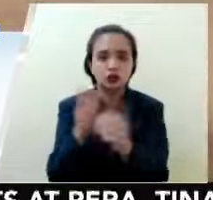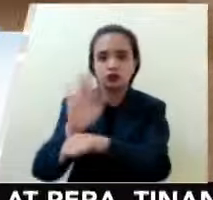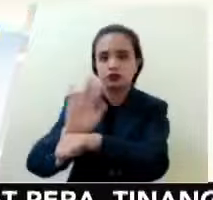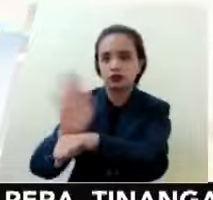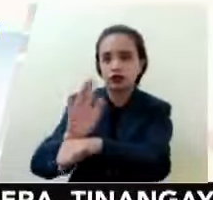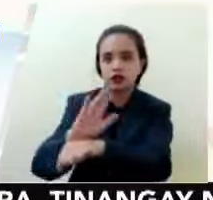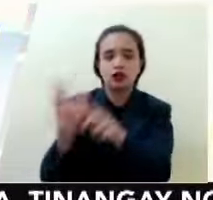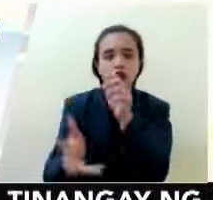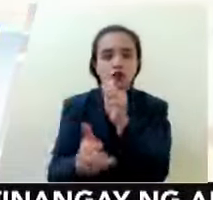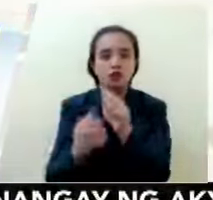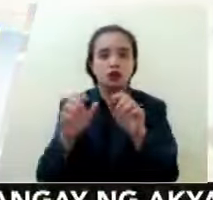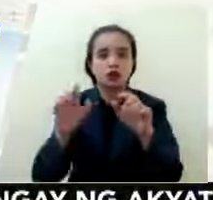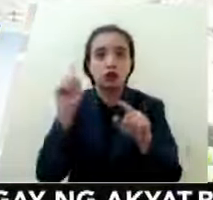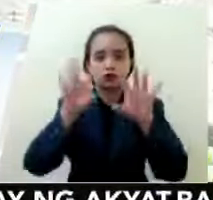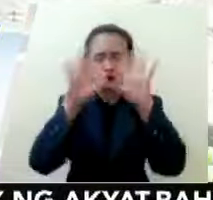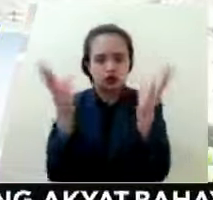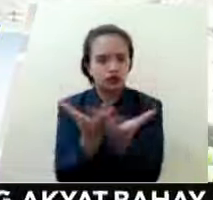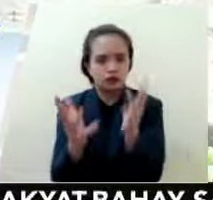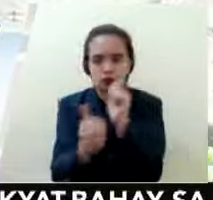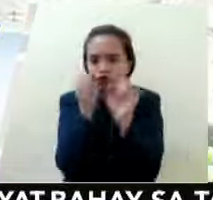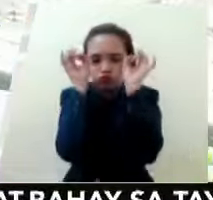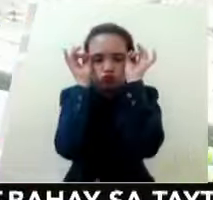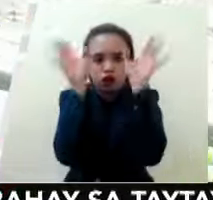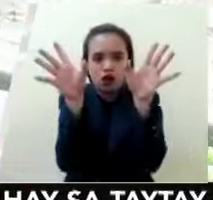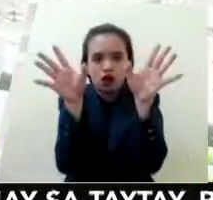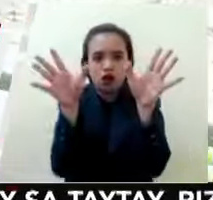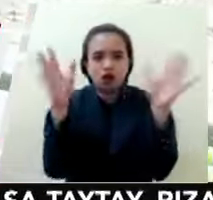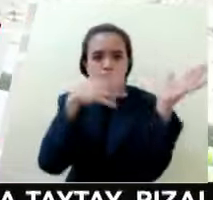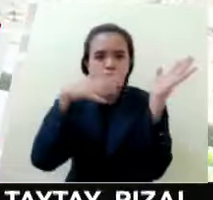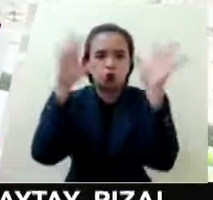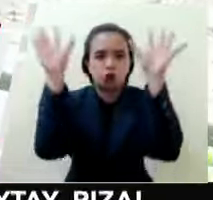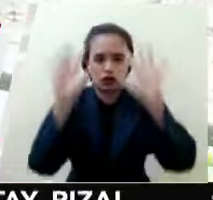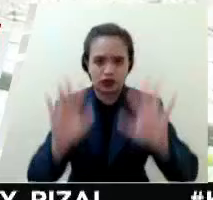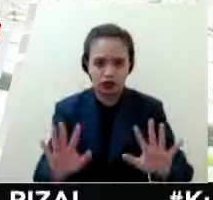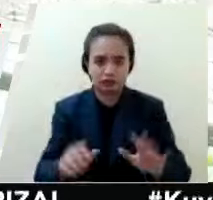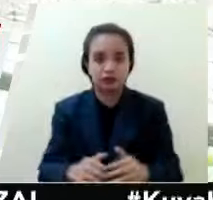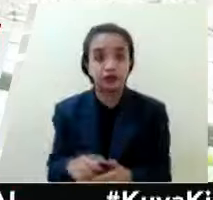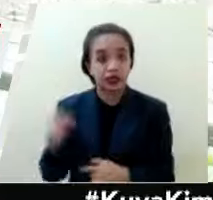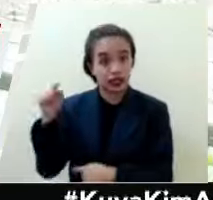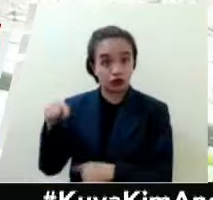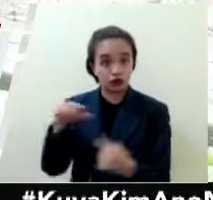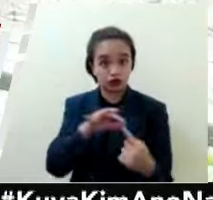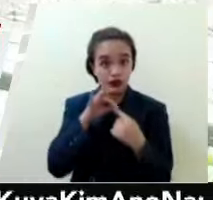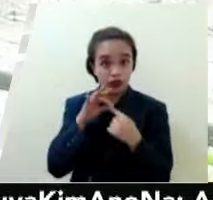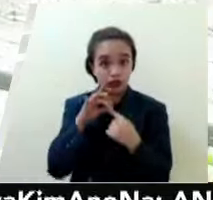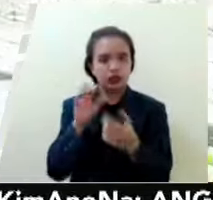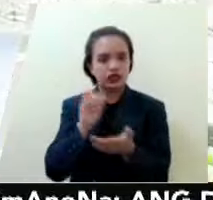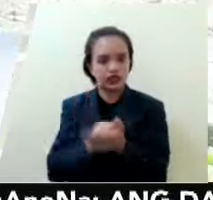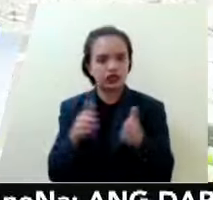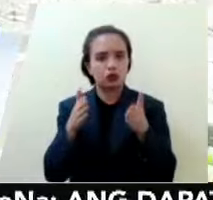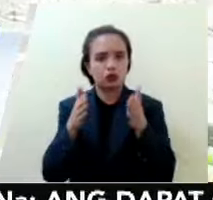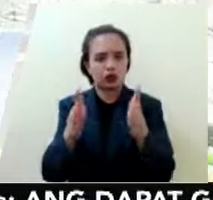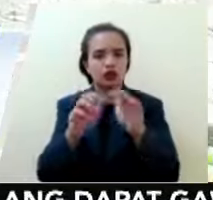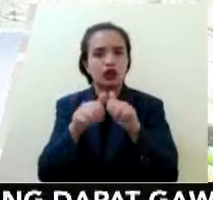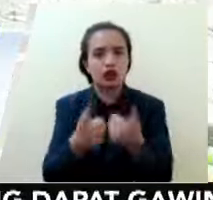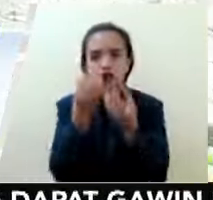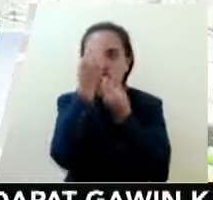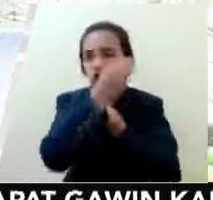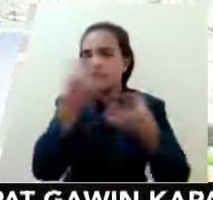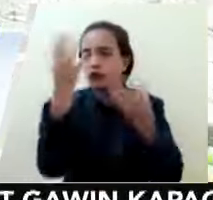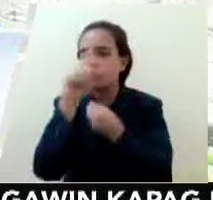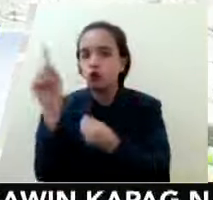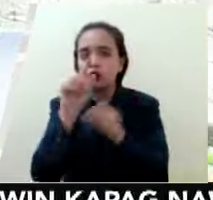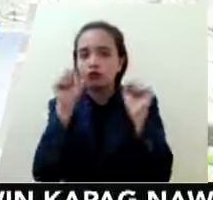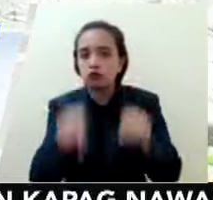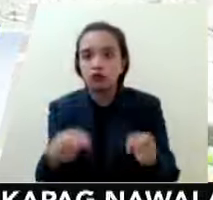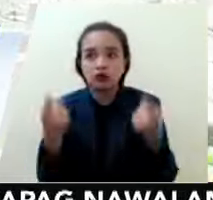Weather. Itong special na ito is our way of educating and informing our viewers kung ano ang pwede mangyari tuwing may